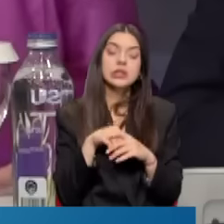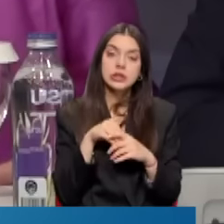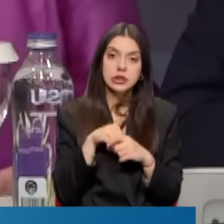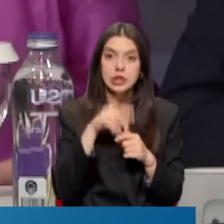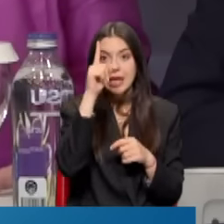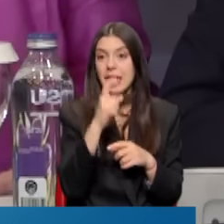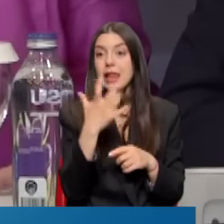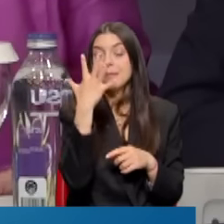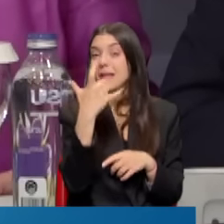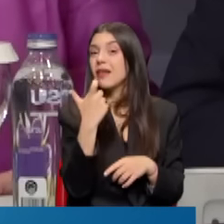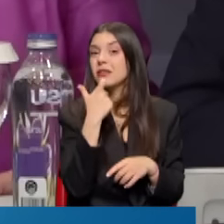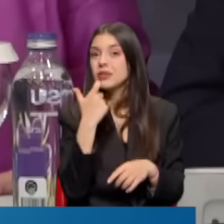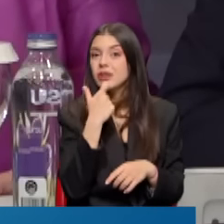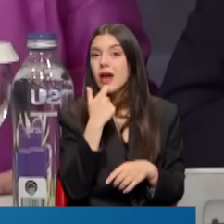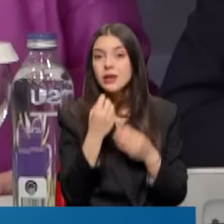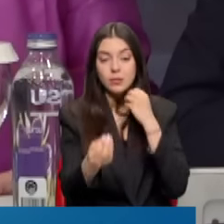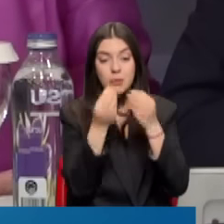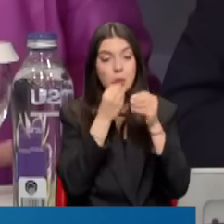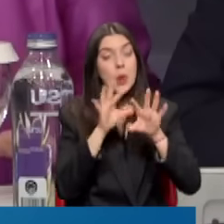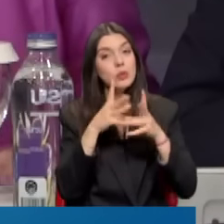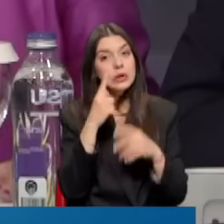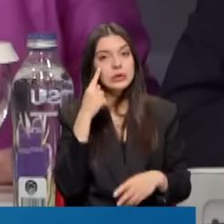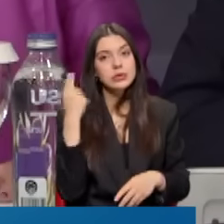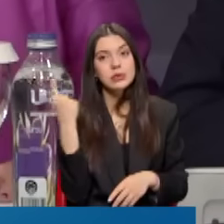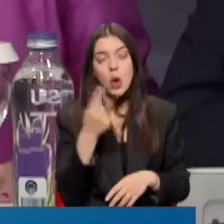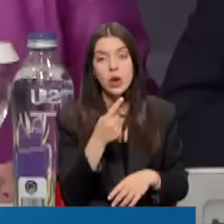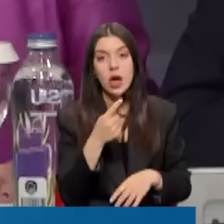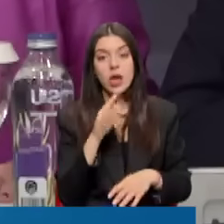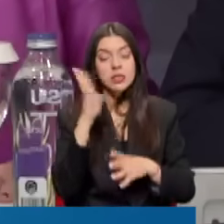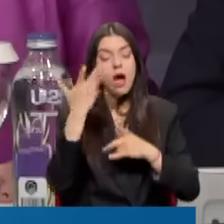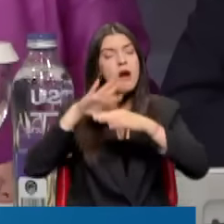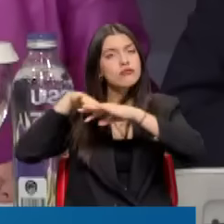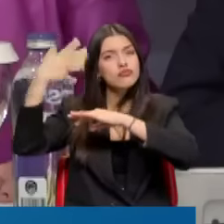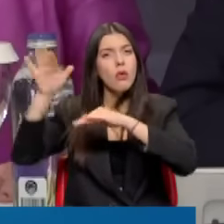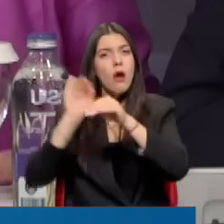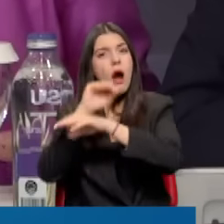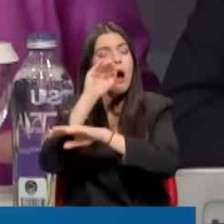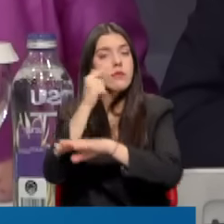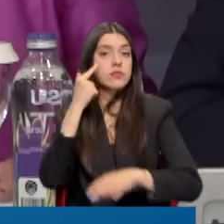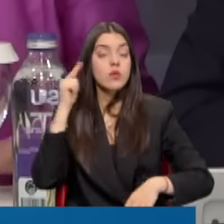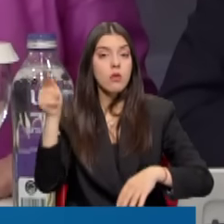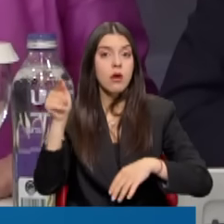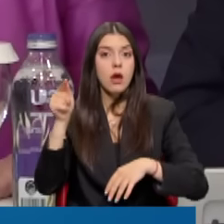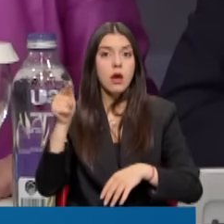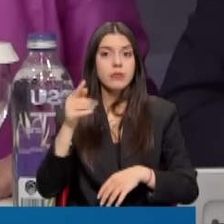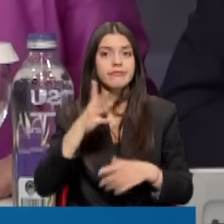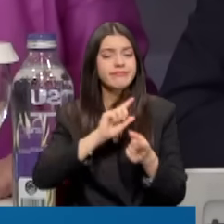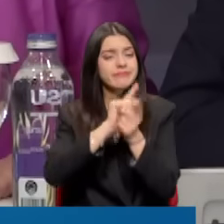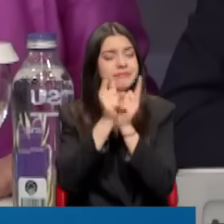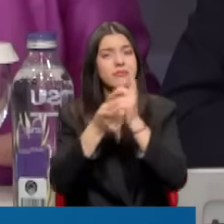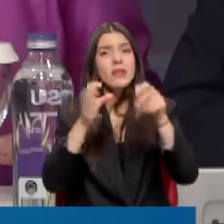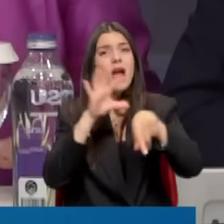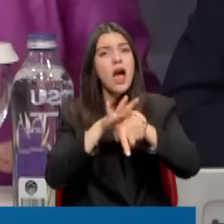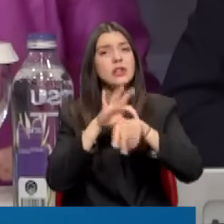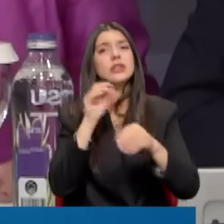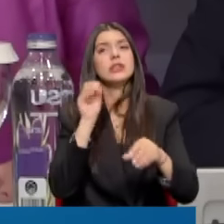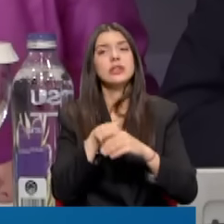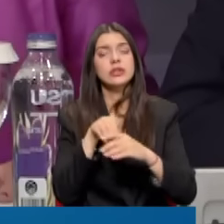ilk 5 yaşta olan beslenme bozukluğu daha sonraki hayatındaki birçok hastalık için